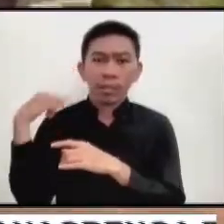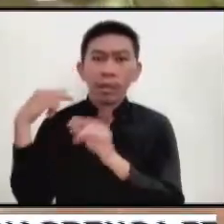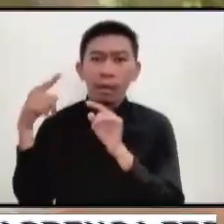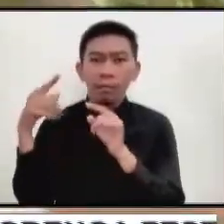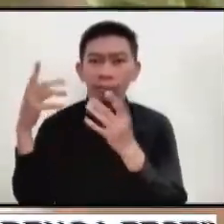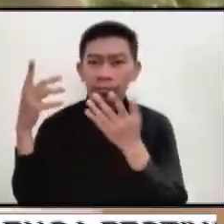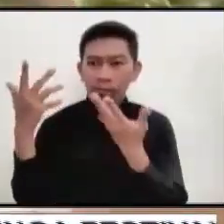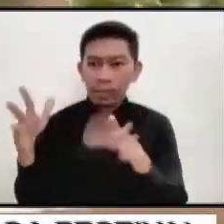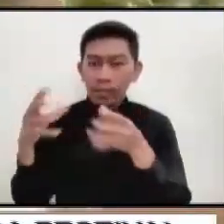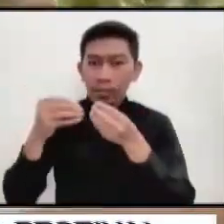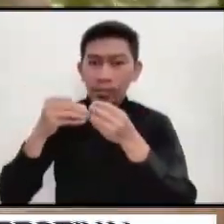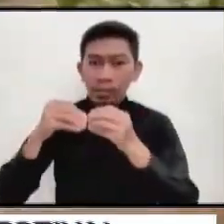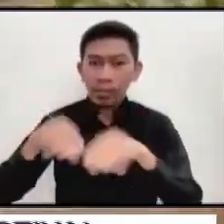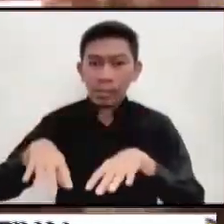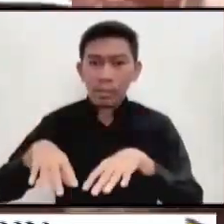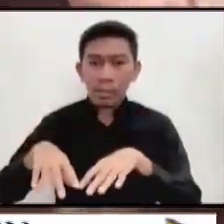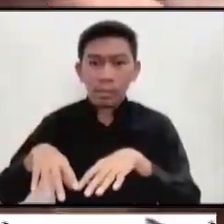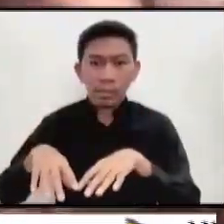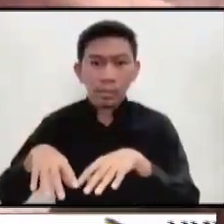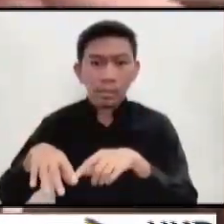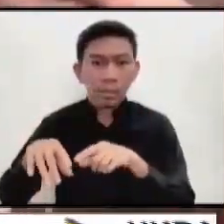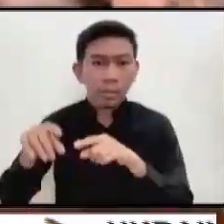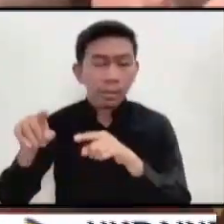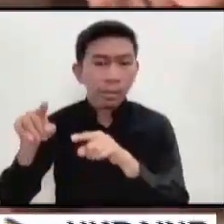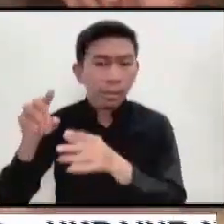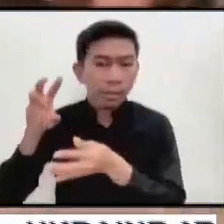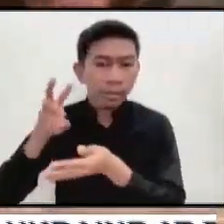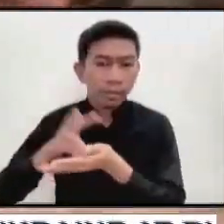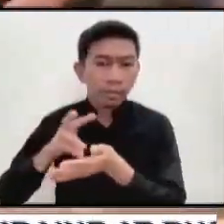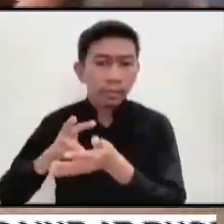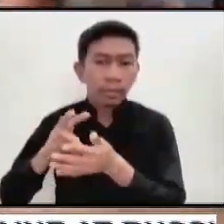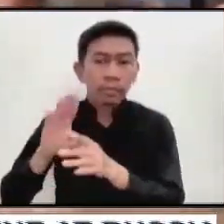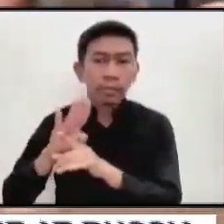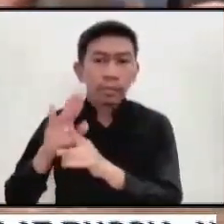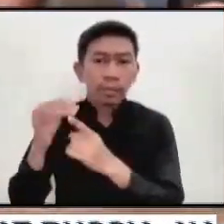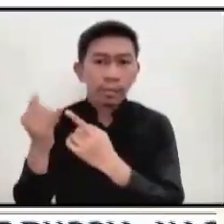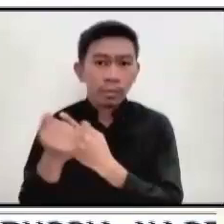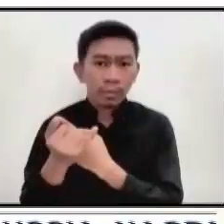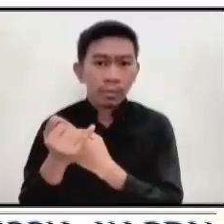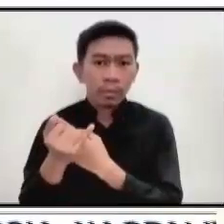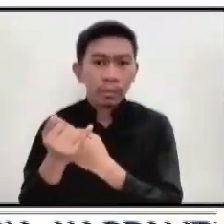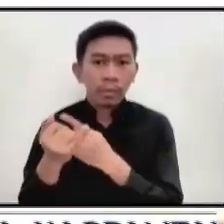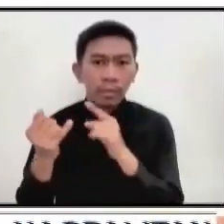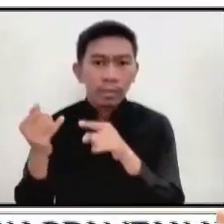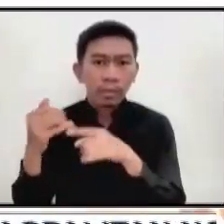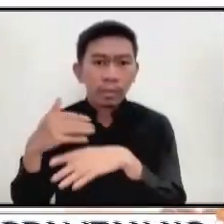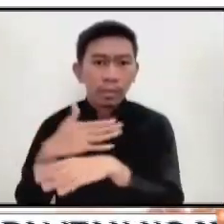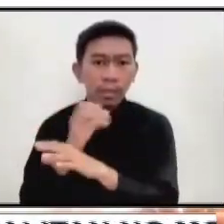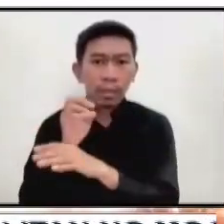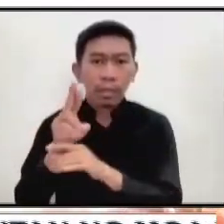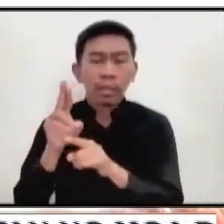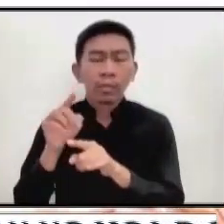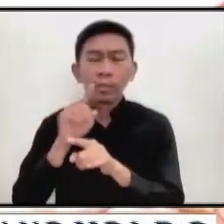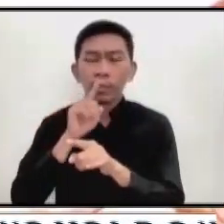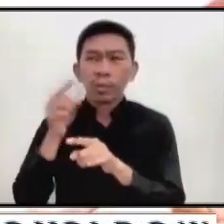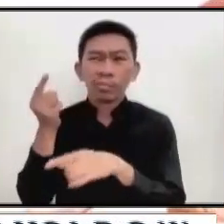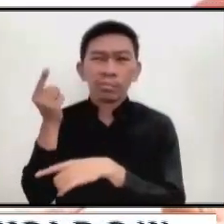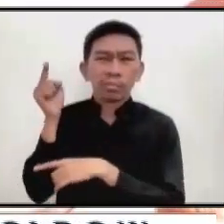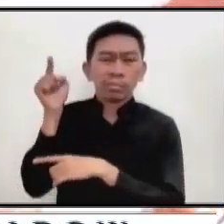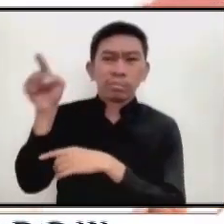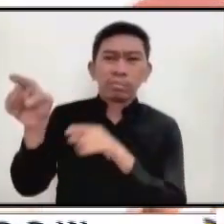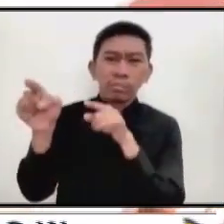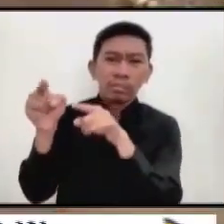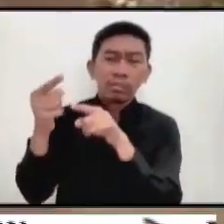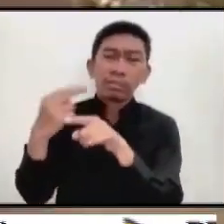nasa Sitio Panlaisan sa barangay Pichon. Isang isolated barangay din po sa munisipyo sa